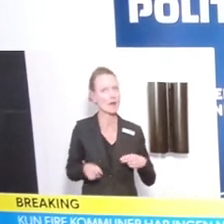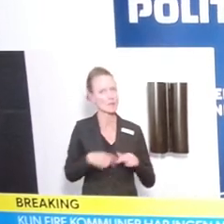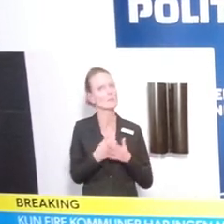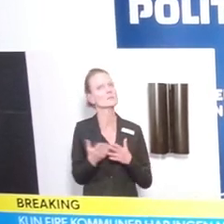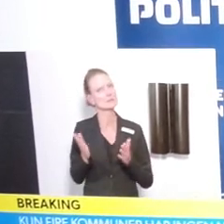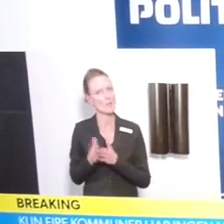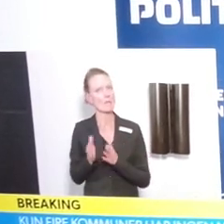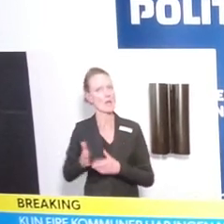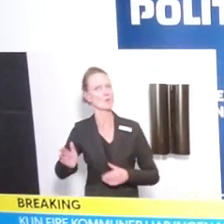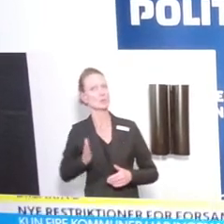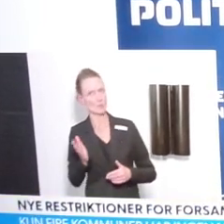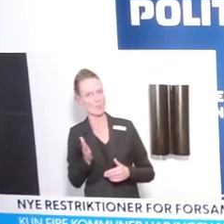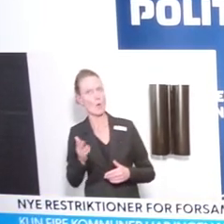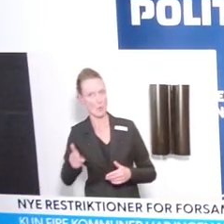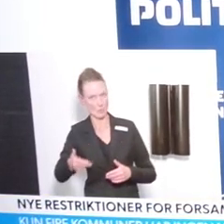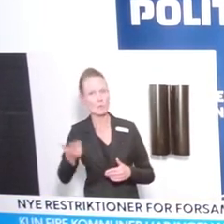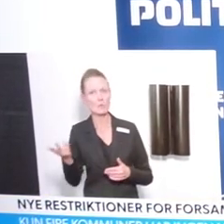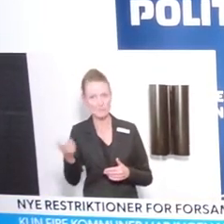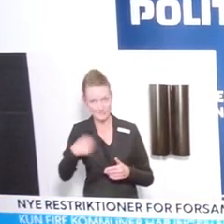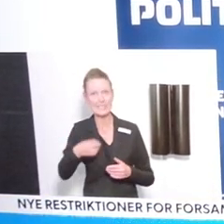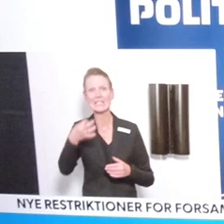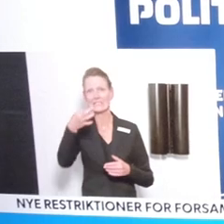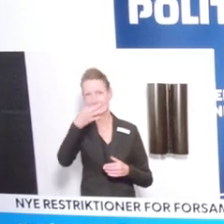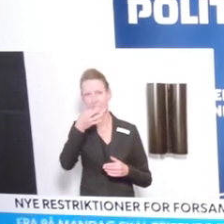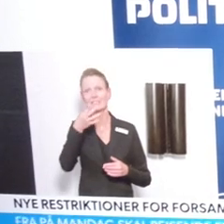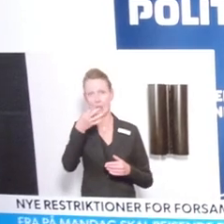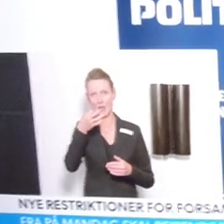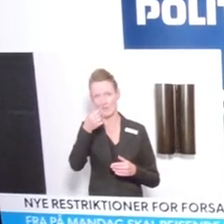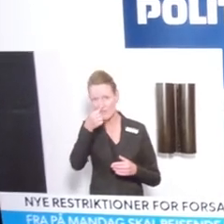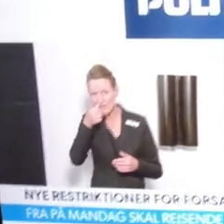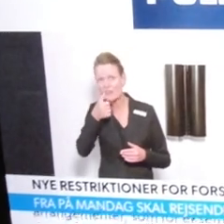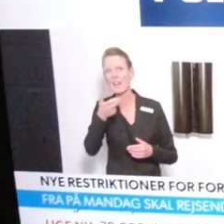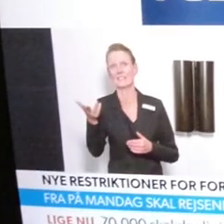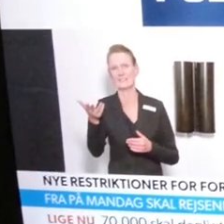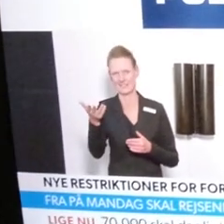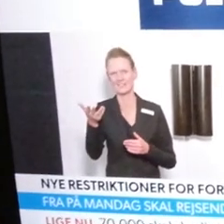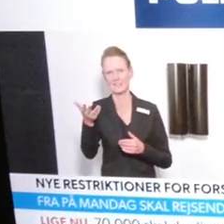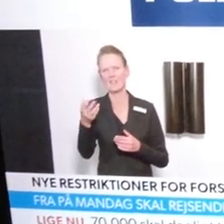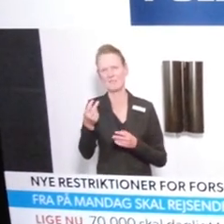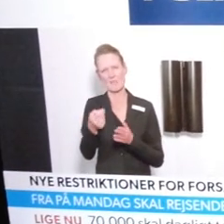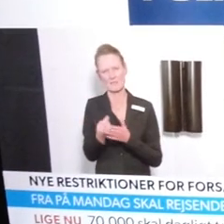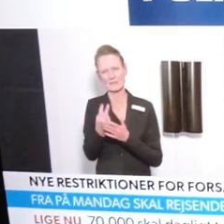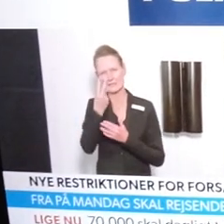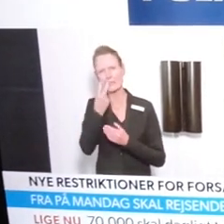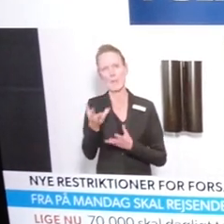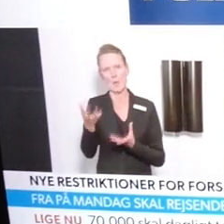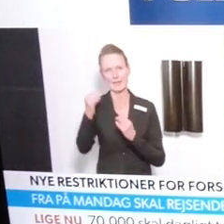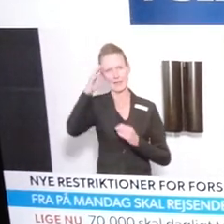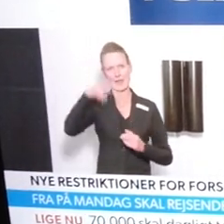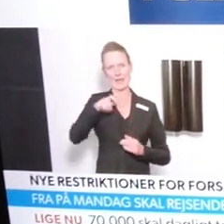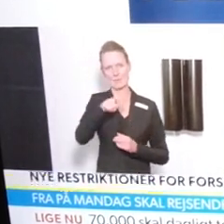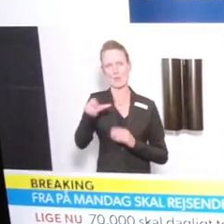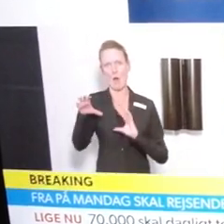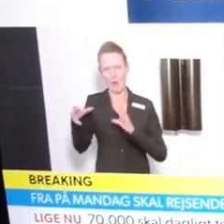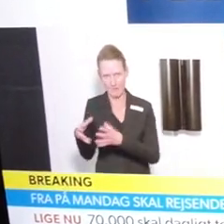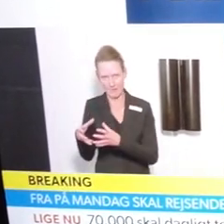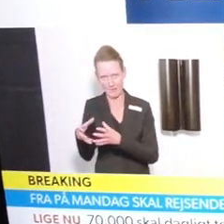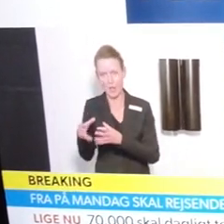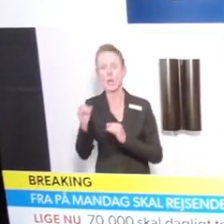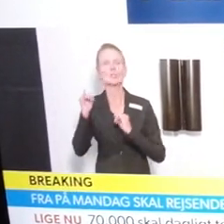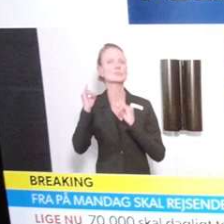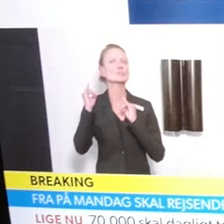tester suverænt flest per indbygger. Og vores mål er altså at udbygge det yderligere. Og så er det vigtigt, at vi inde bag systemet